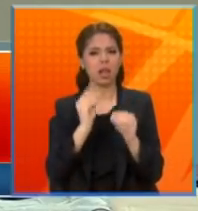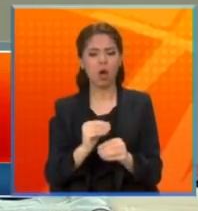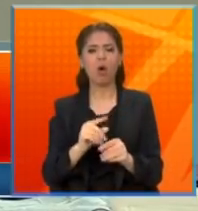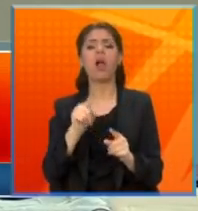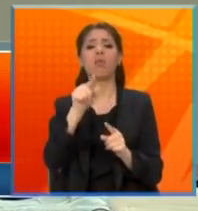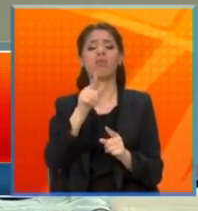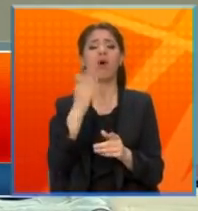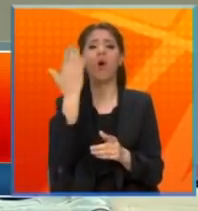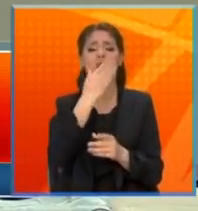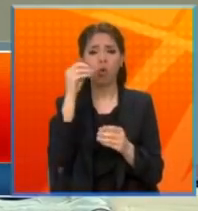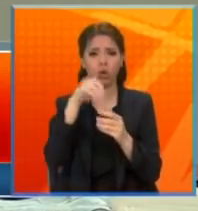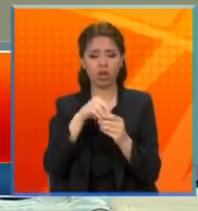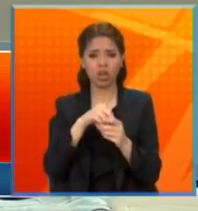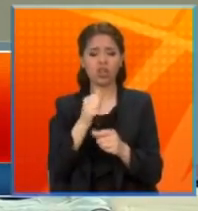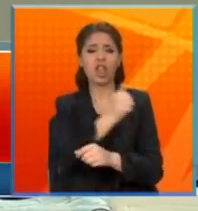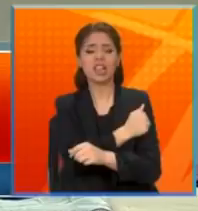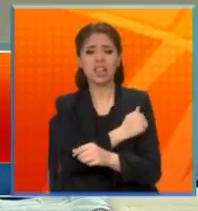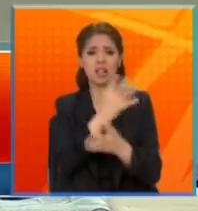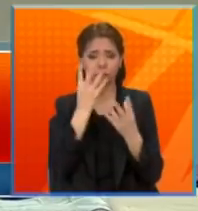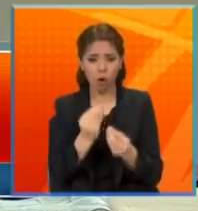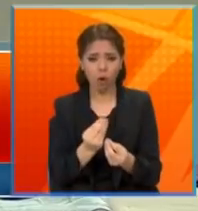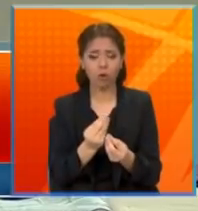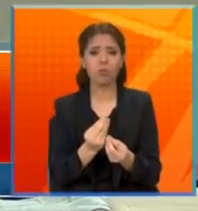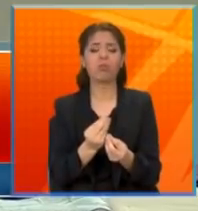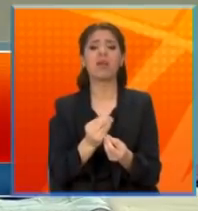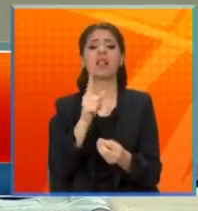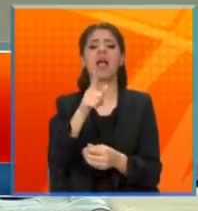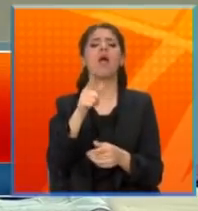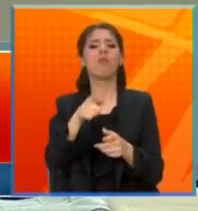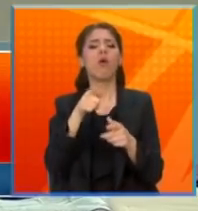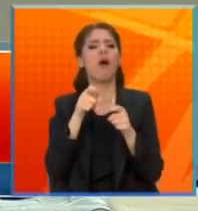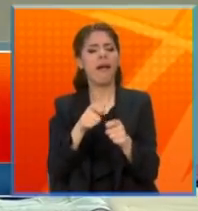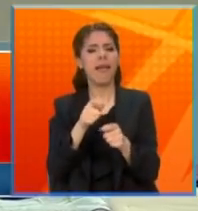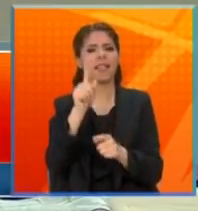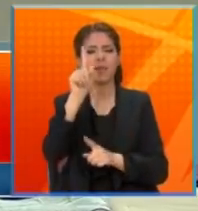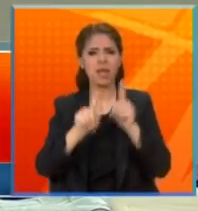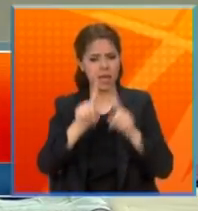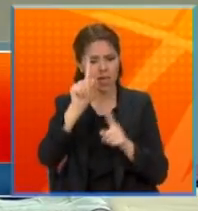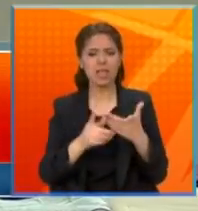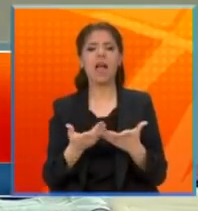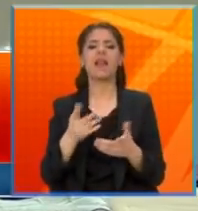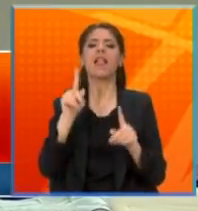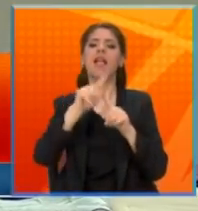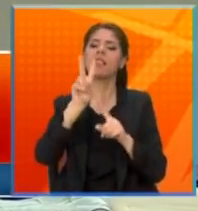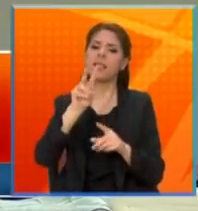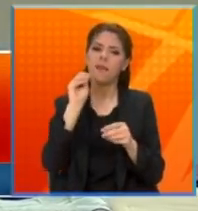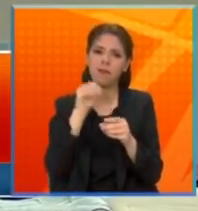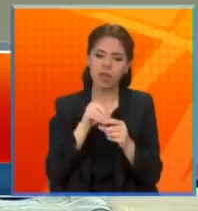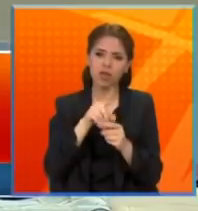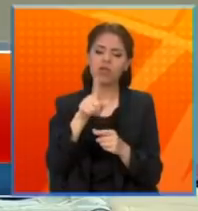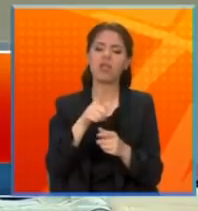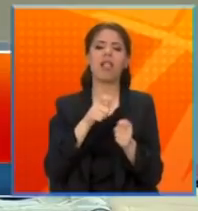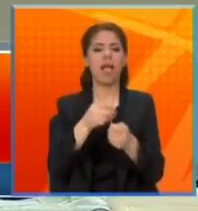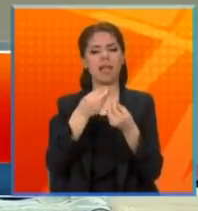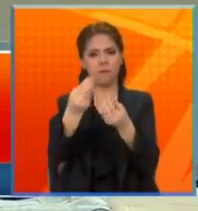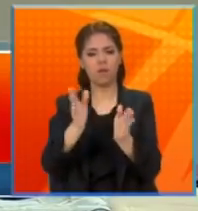içinde sınıflarda yapılmasıdır. Eğitimin bir süreliğine internet ve televizyon üzerinden